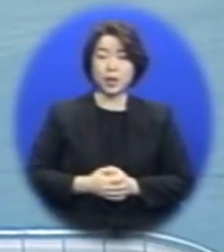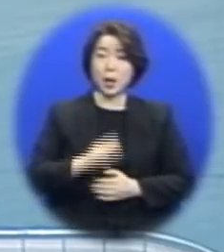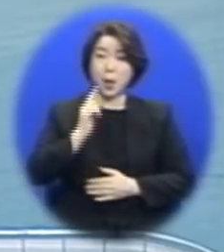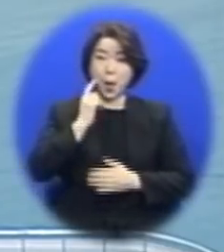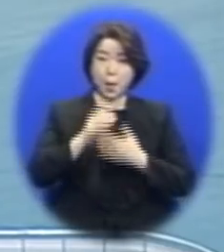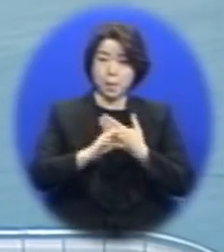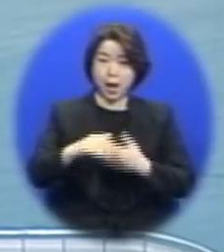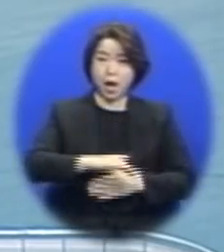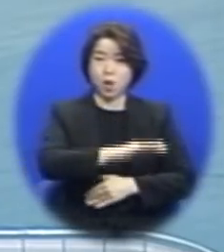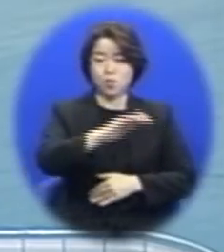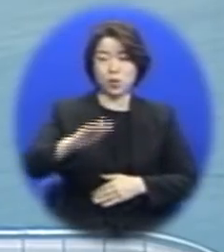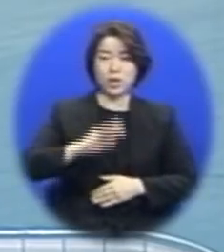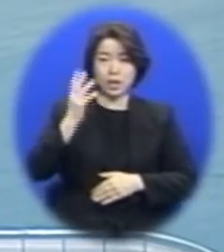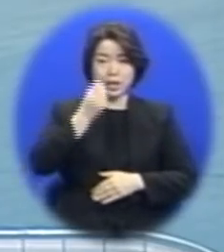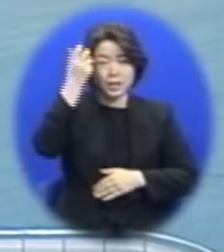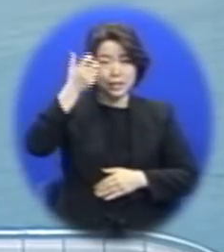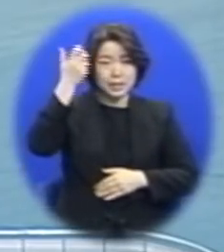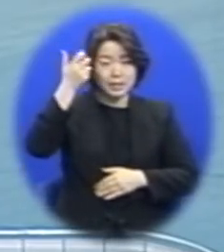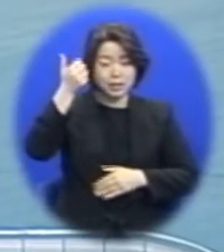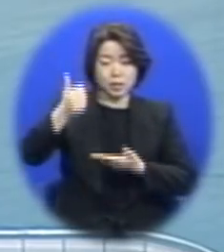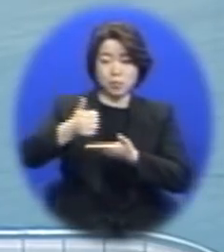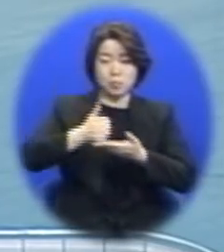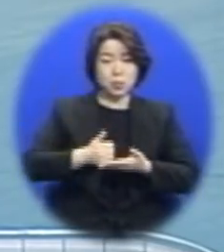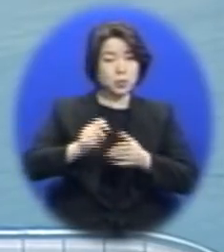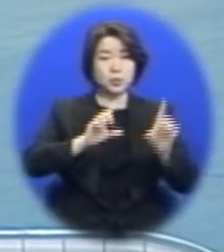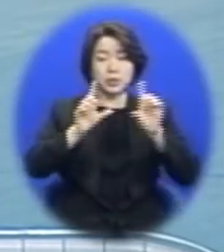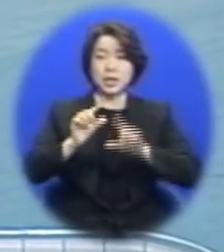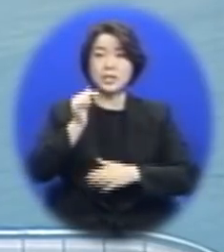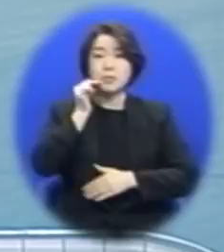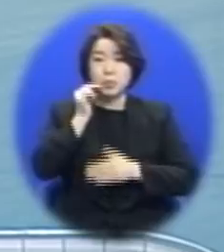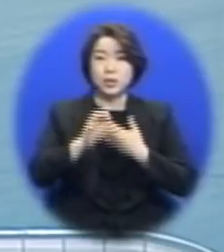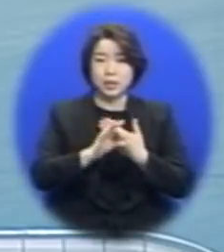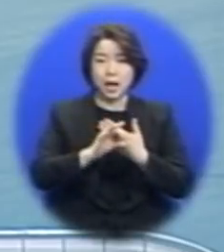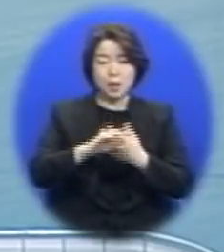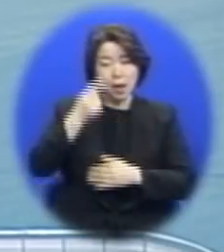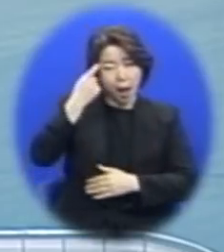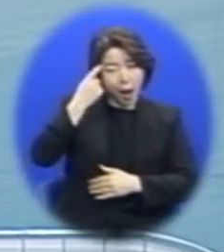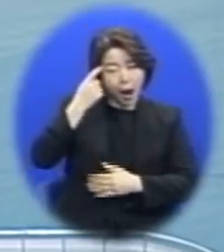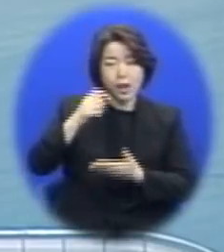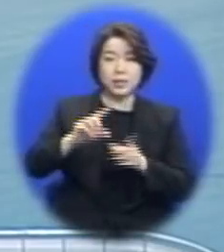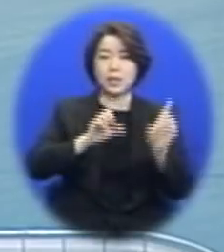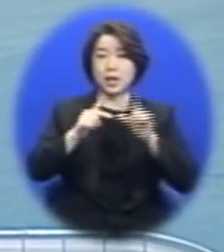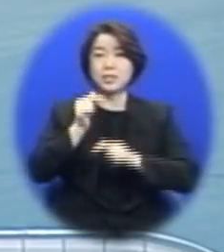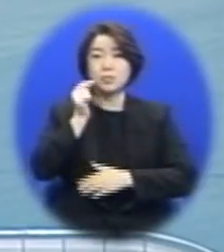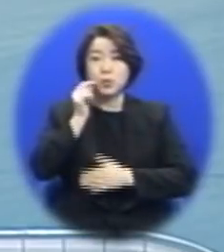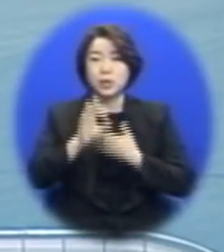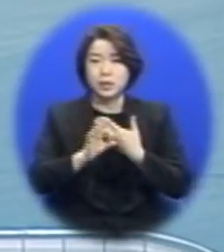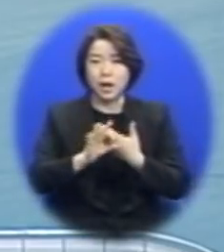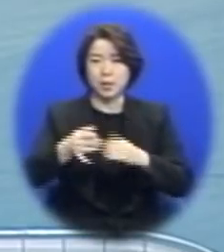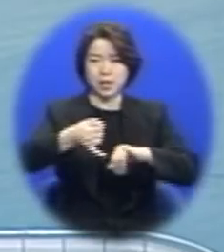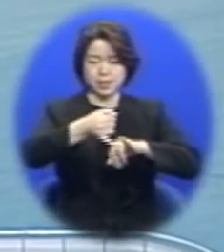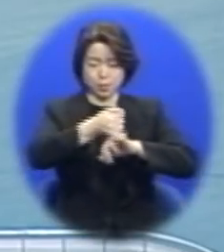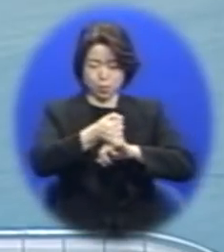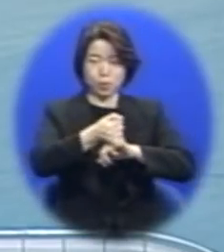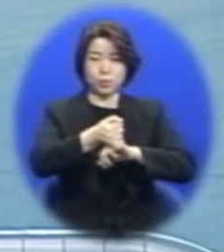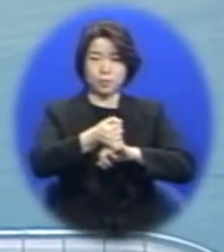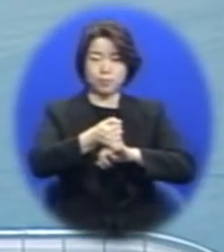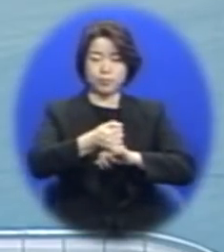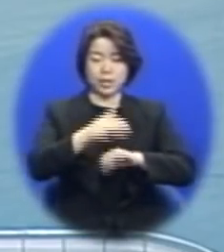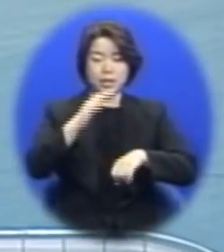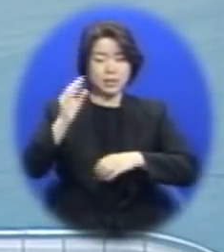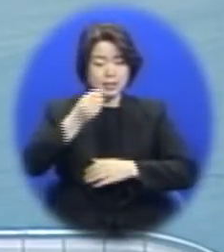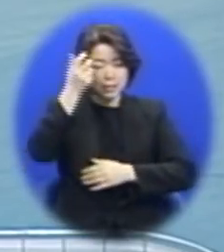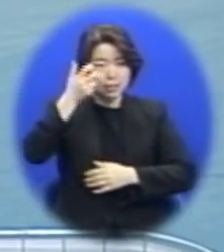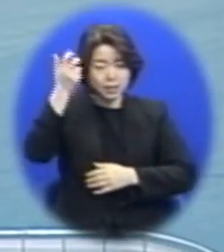만약에 우리가 성령님을 모시고 살지 못했다면 성령님을 의식하고 살지 못했다면 반드시 성령의